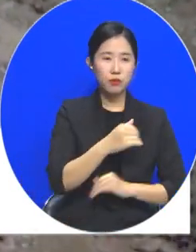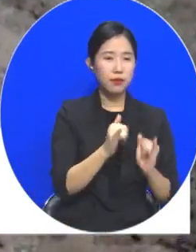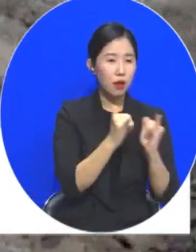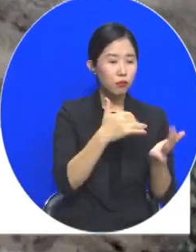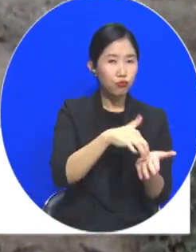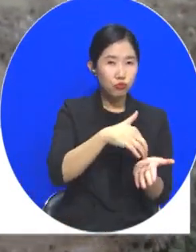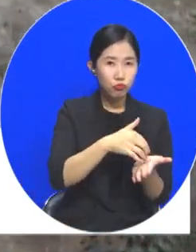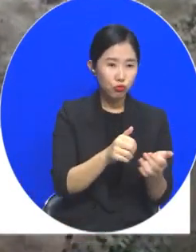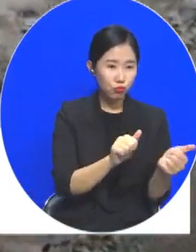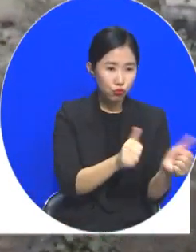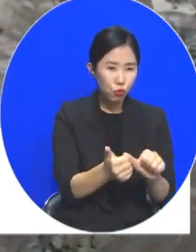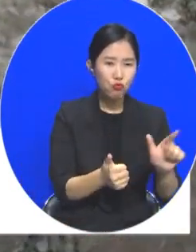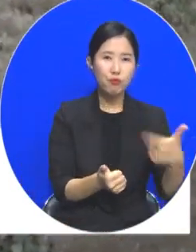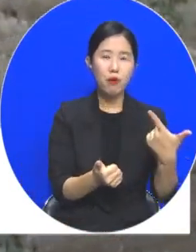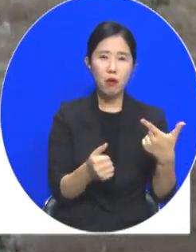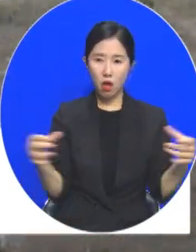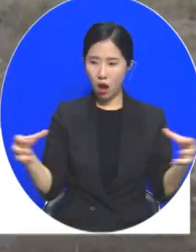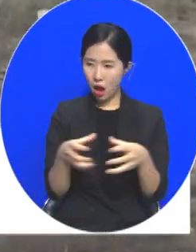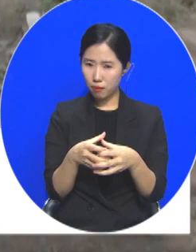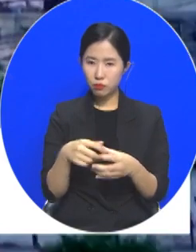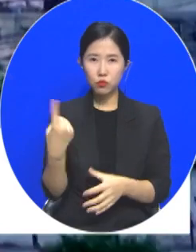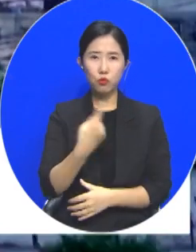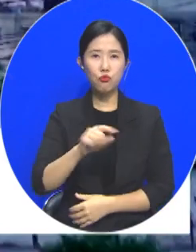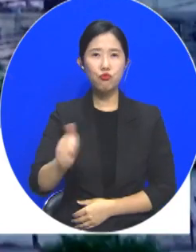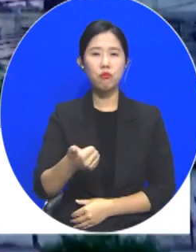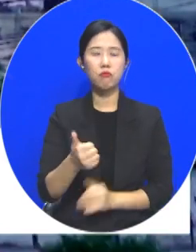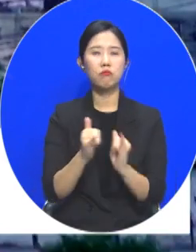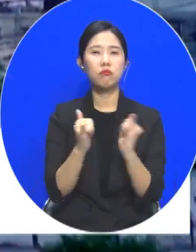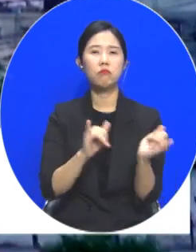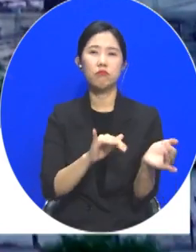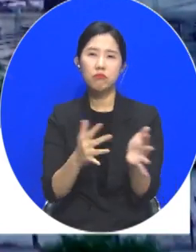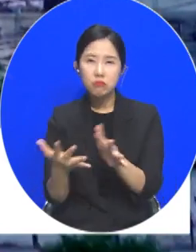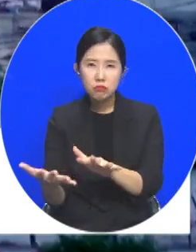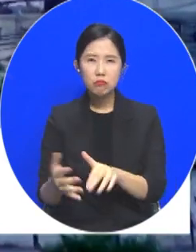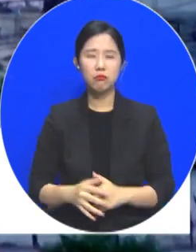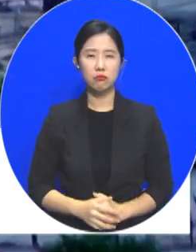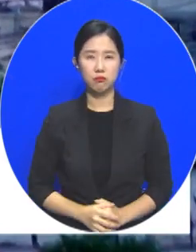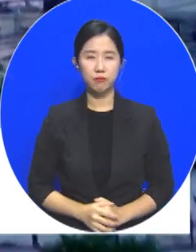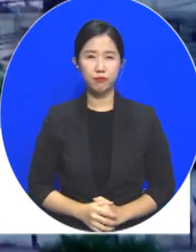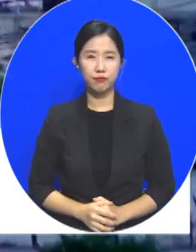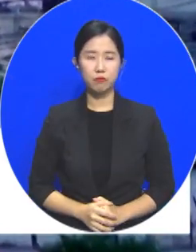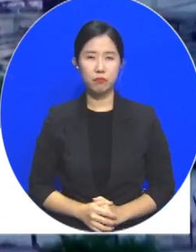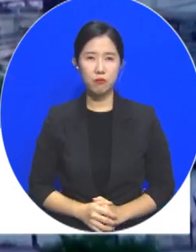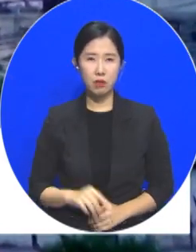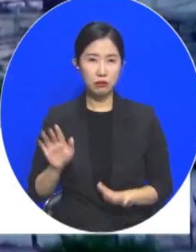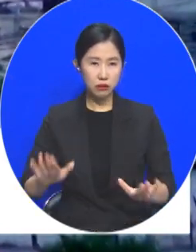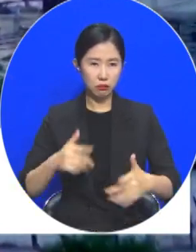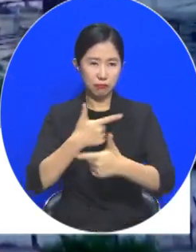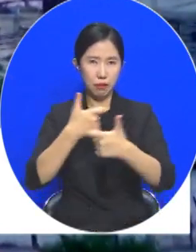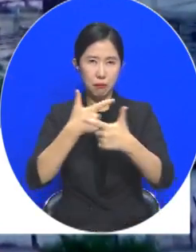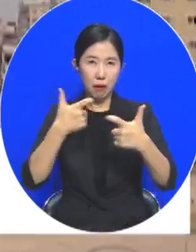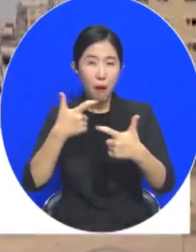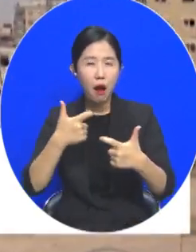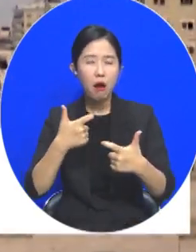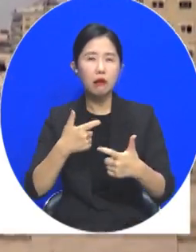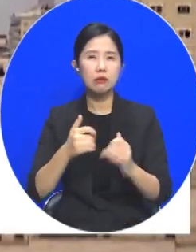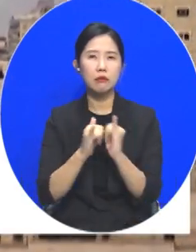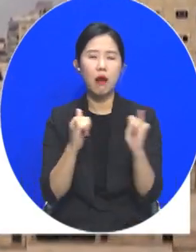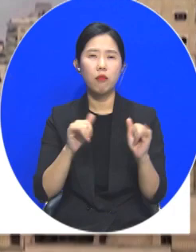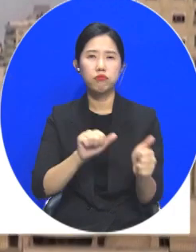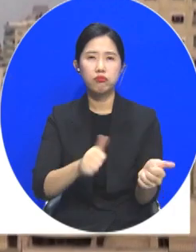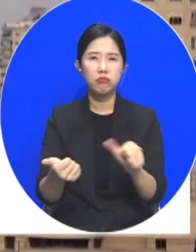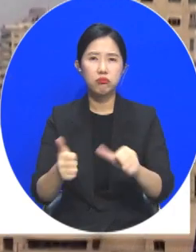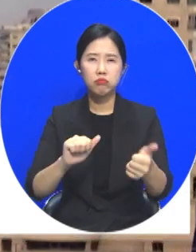등 양측에서 1600명에 달하는 사망자가 발생한 것으로 집계됐습니다. 교전으로 인한 인명피해가 늘어나는 가운데